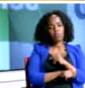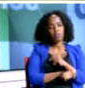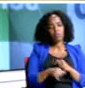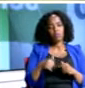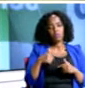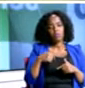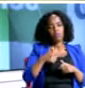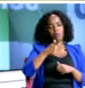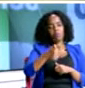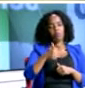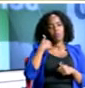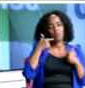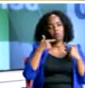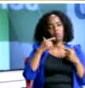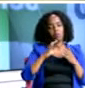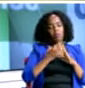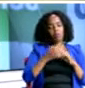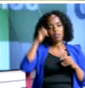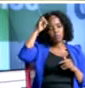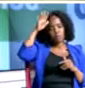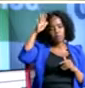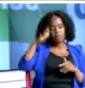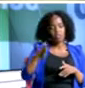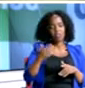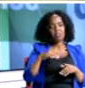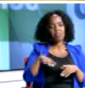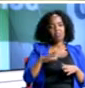dubatama namon nimmoto wal kesa ndeddemu